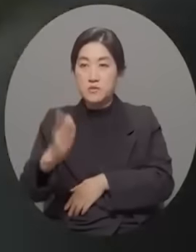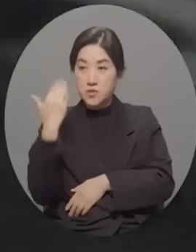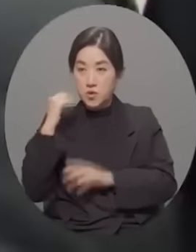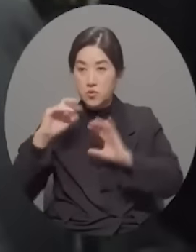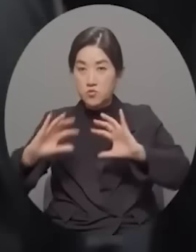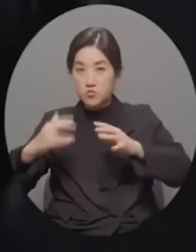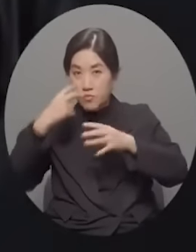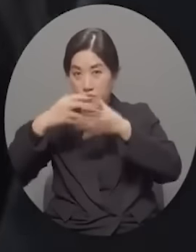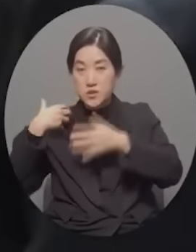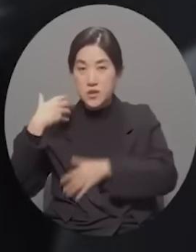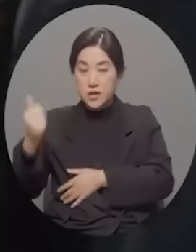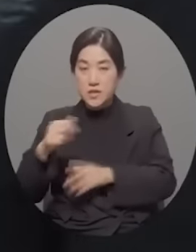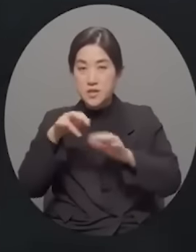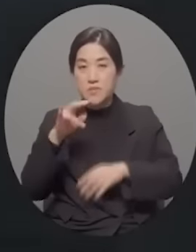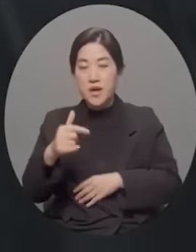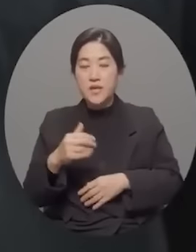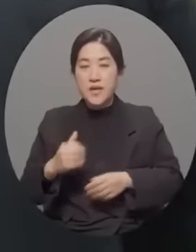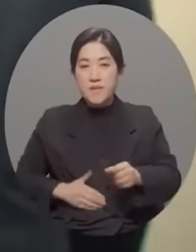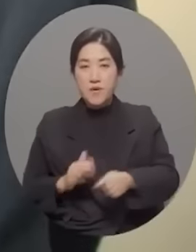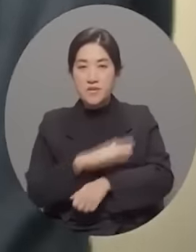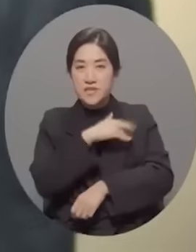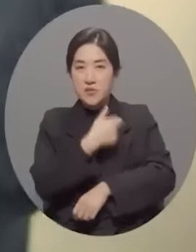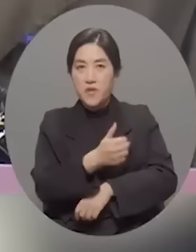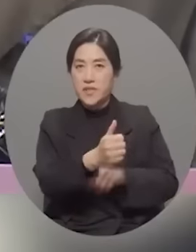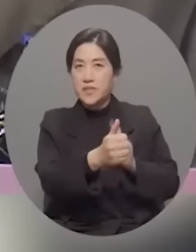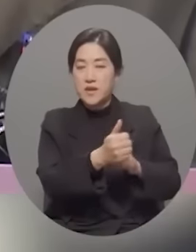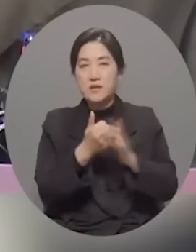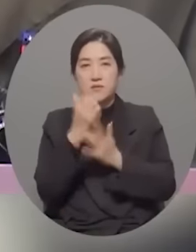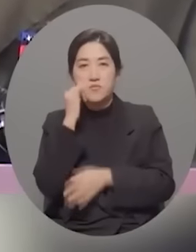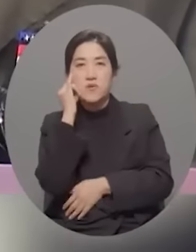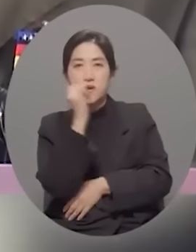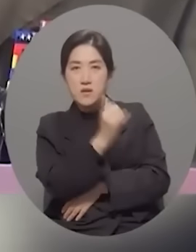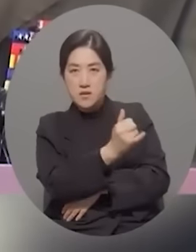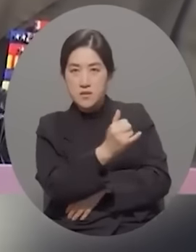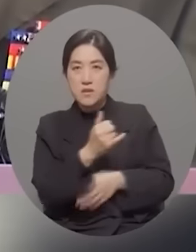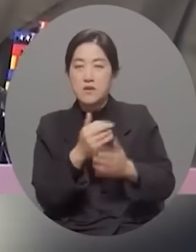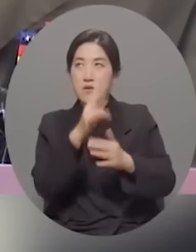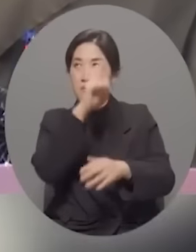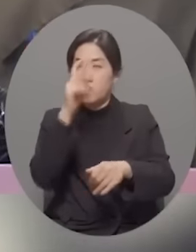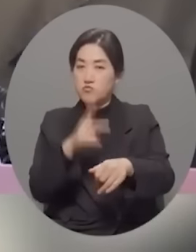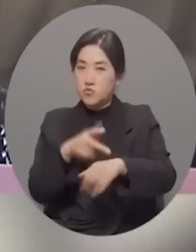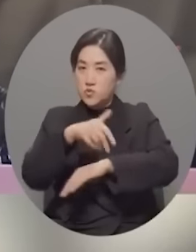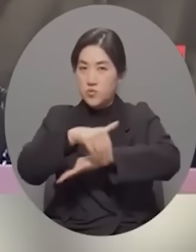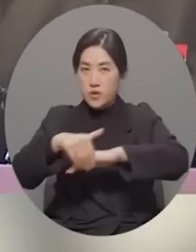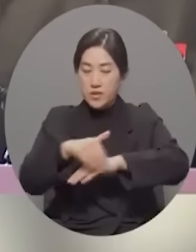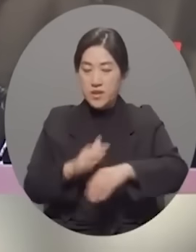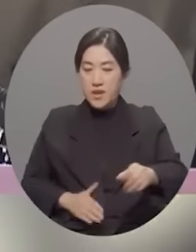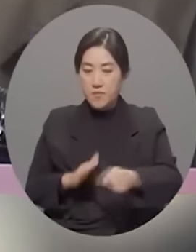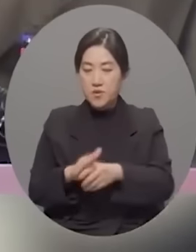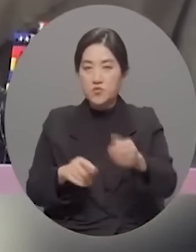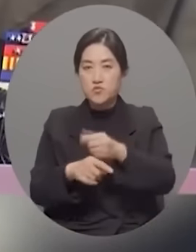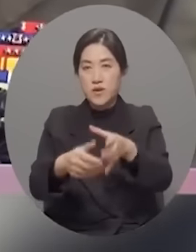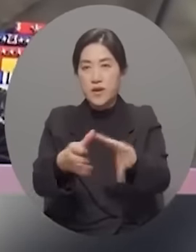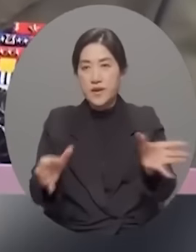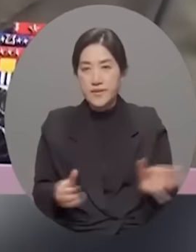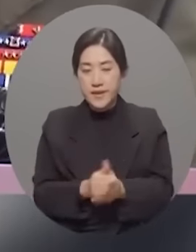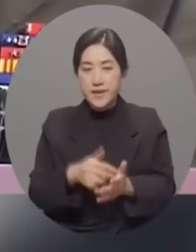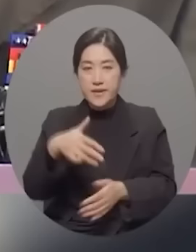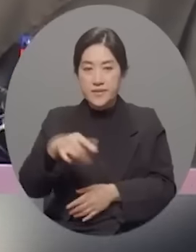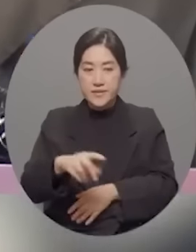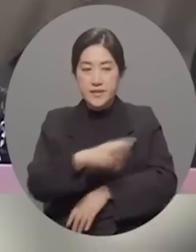장관은 김계한 해병대 사령관에게 전화를 걸었습니다. 당일 오후 2시로 예정됐던 해병대 수사단의